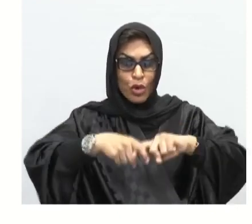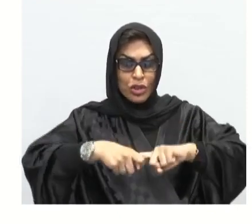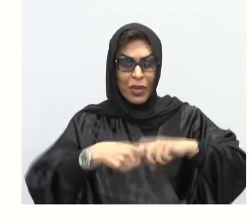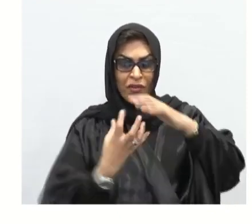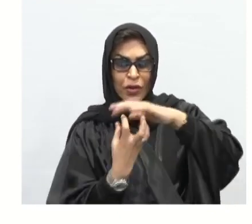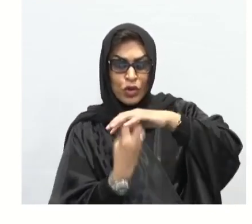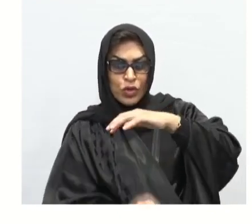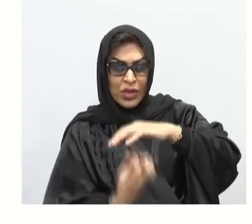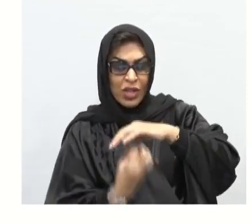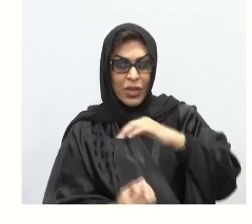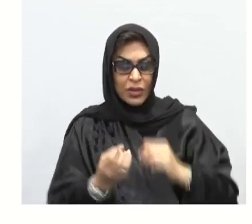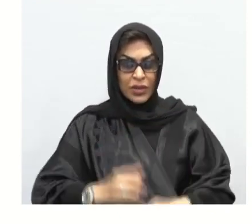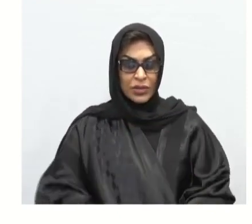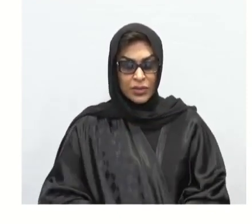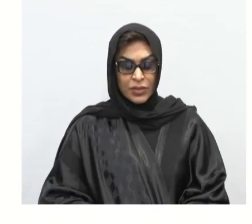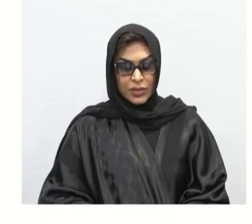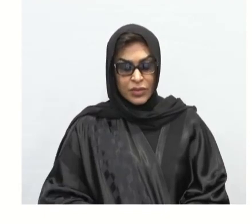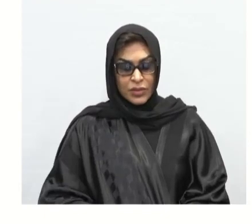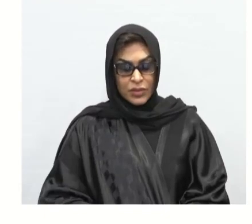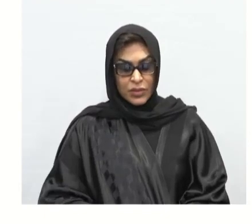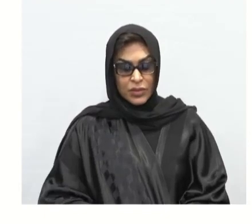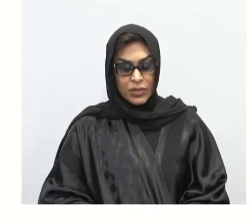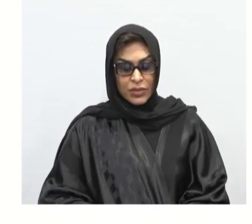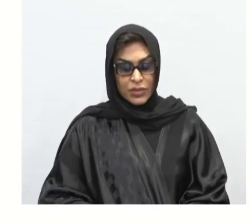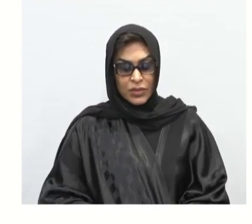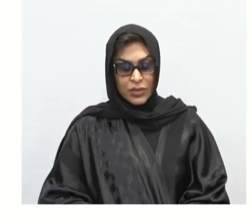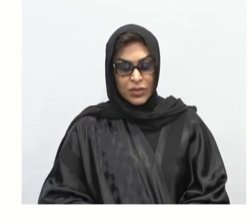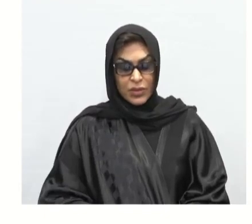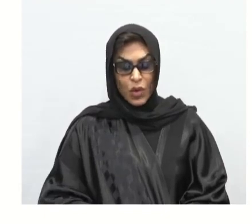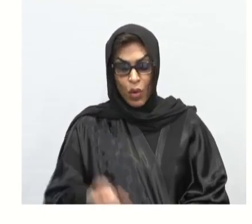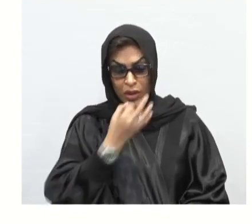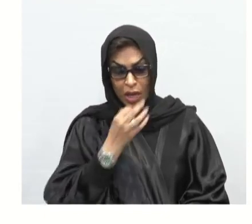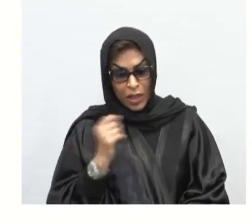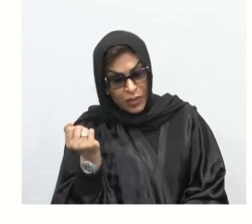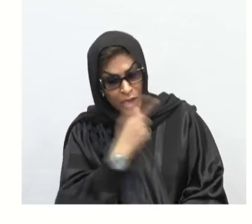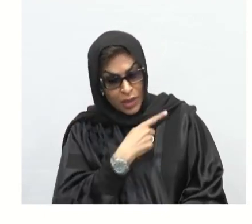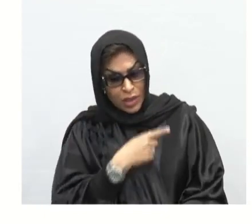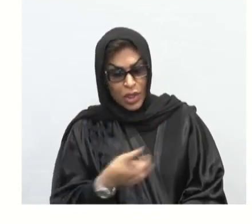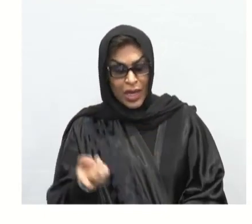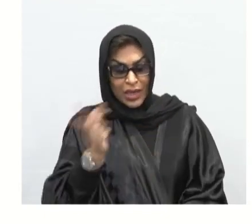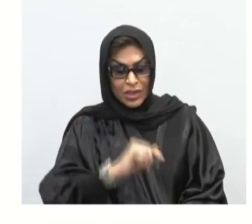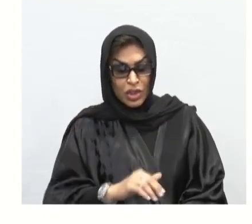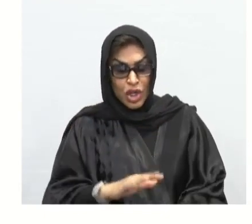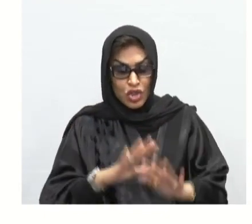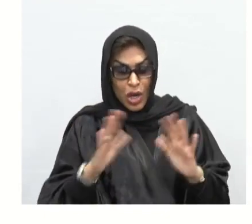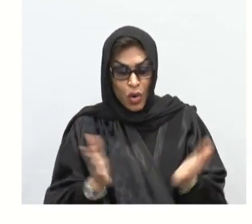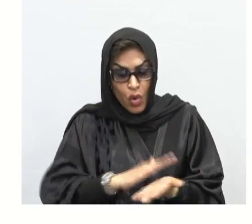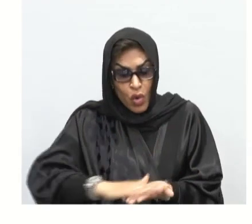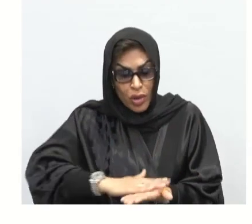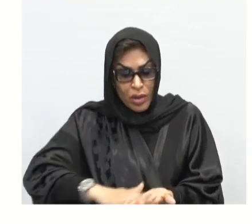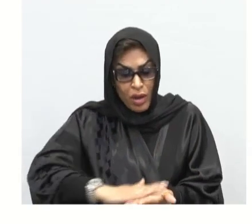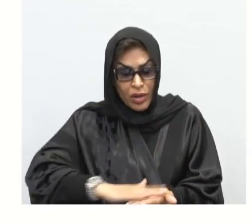الجاذبيه فيما بينها كذلك طالب طالبتي انطلقنا للحديث عن تشكل الارض كيف